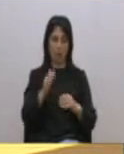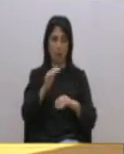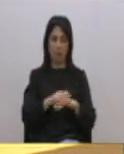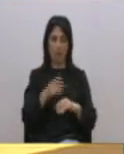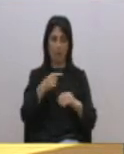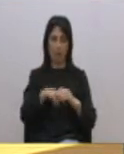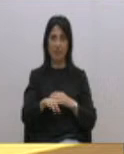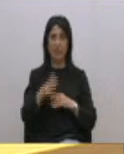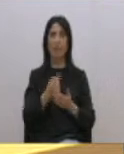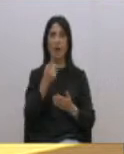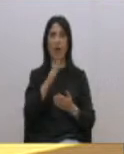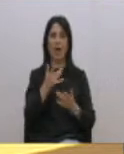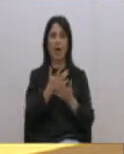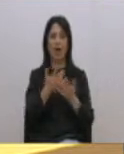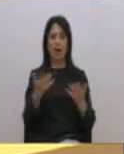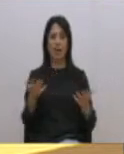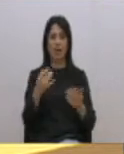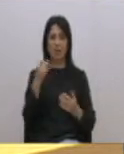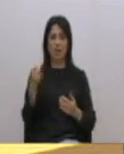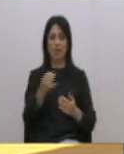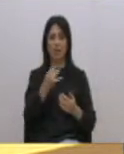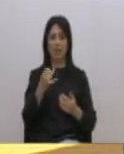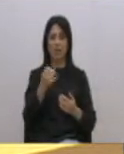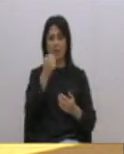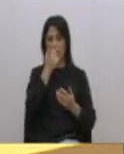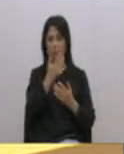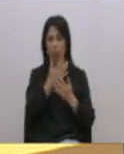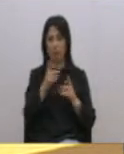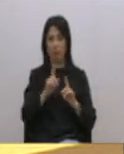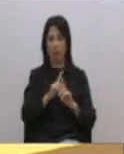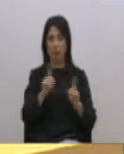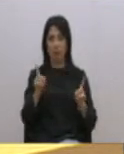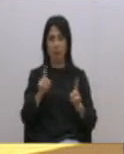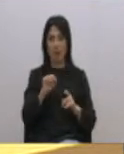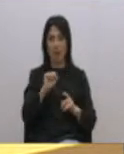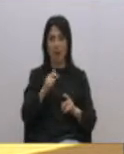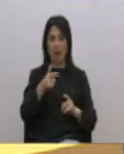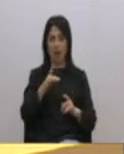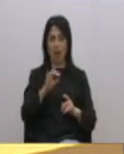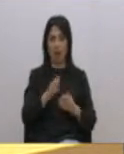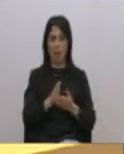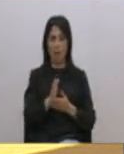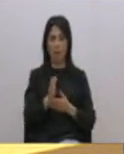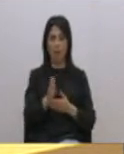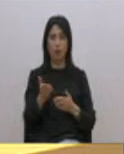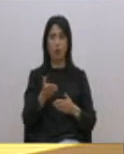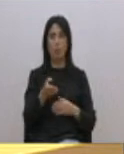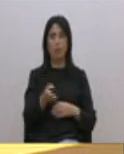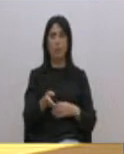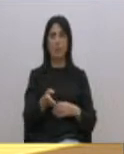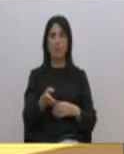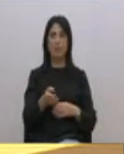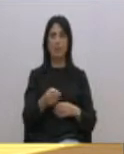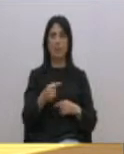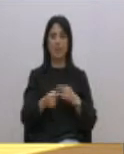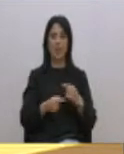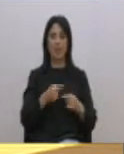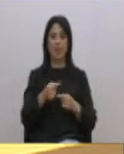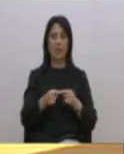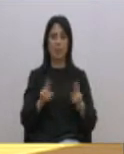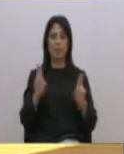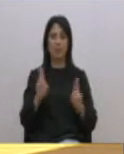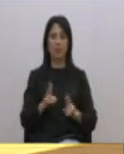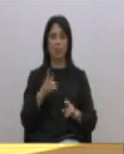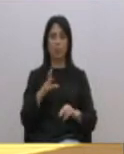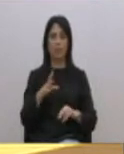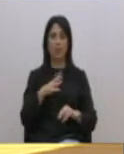გამომდინარე, საქართველოში საინტერესო პროდუქტი, განსაკუთრებით აგრო მიმართულებით, რომელიც თანამედროვე სტანდარტებით